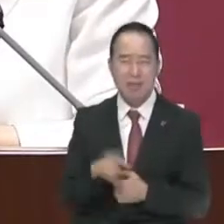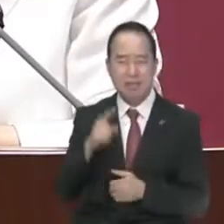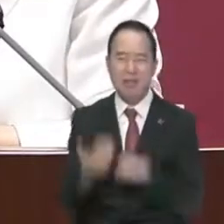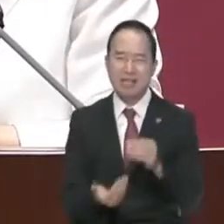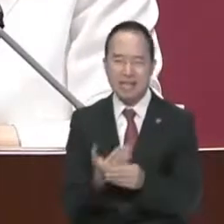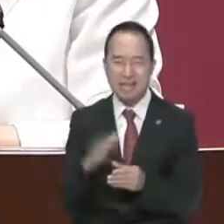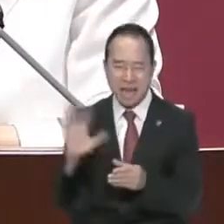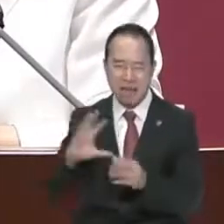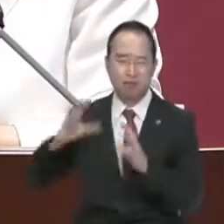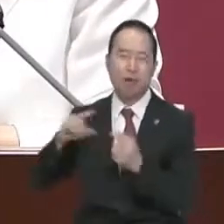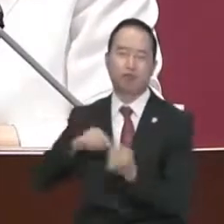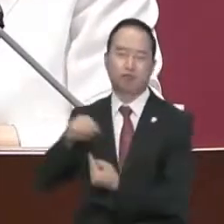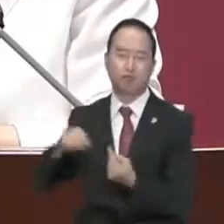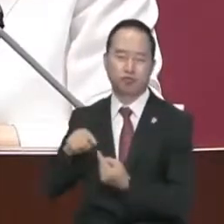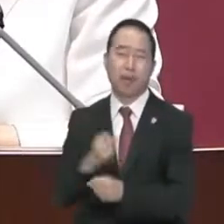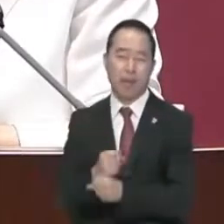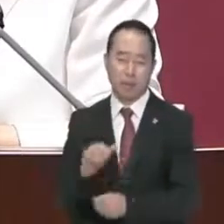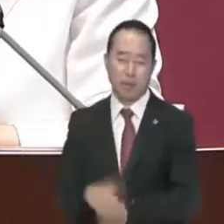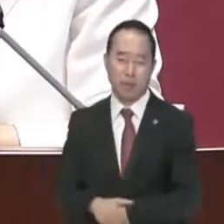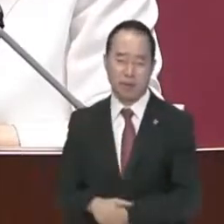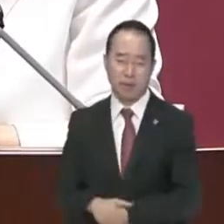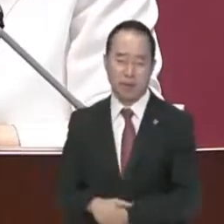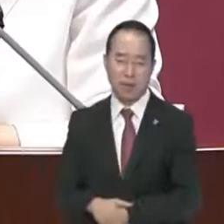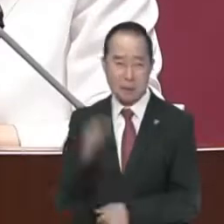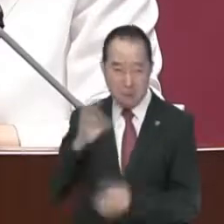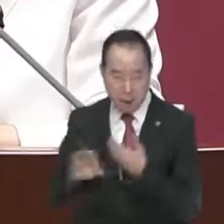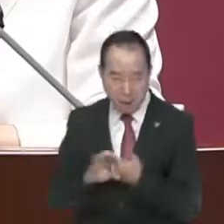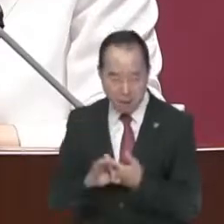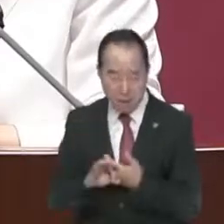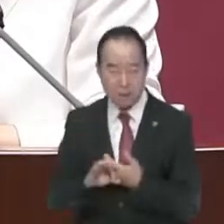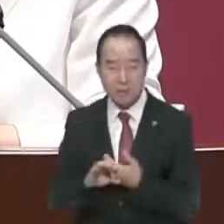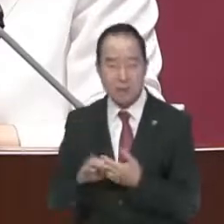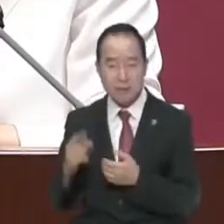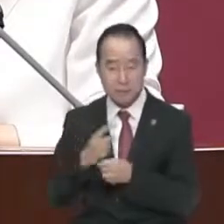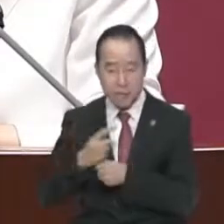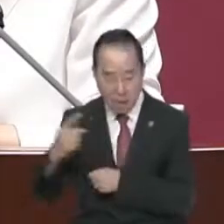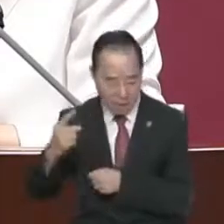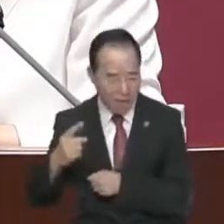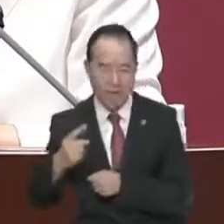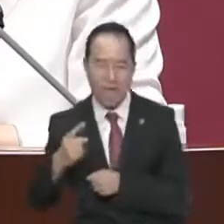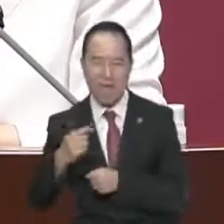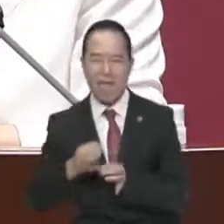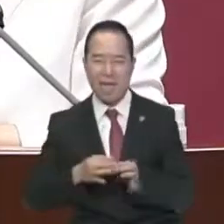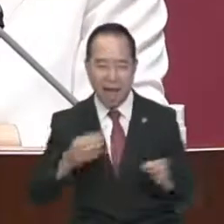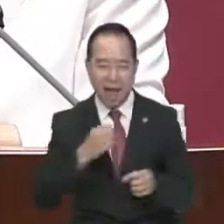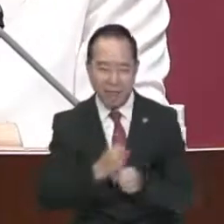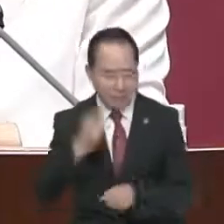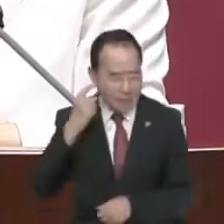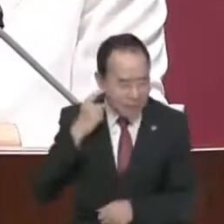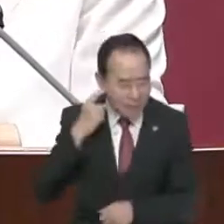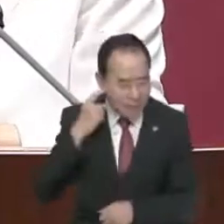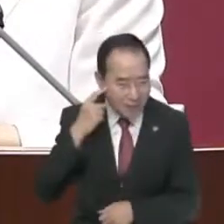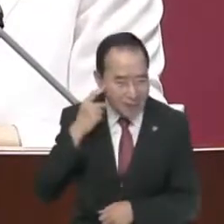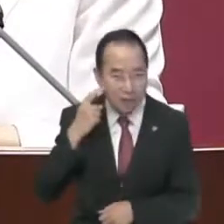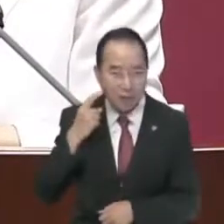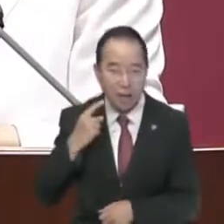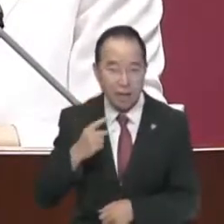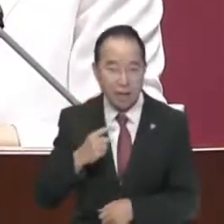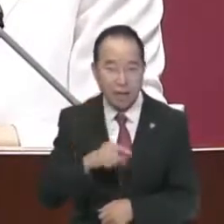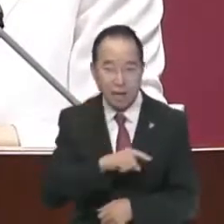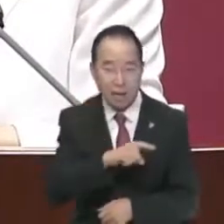해야지. 그걸 이제 만약에 그렇게 했다가 그 돈을 쓸 일이 안 생기면 그럼 불용 처리하라